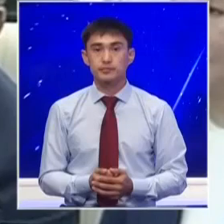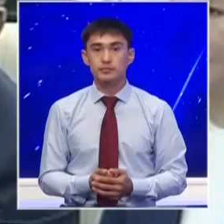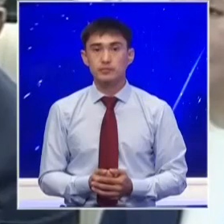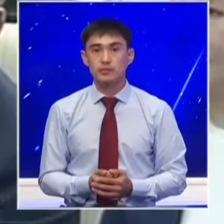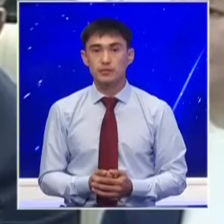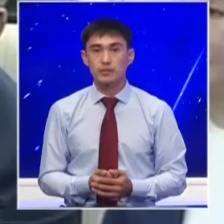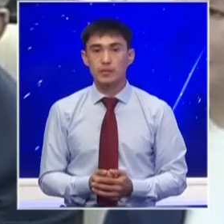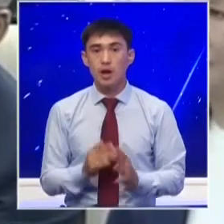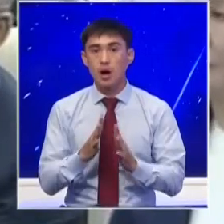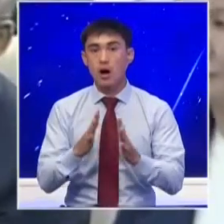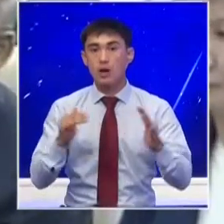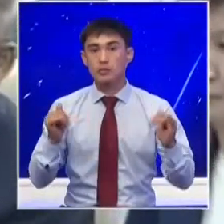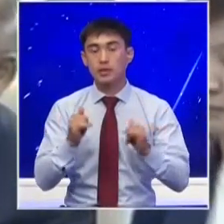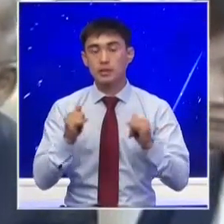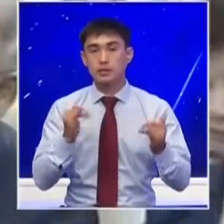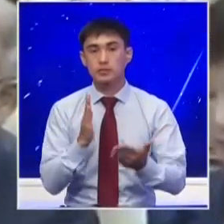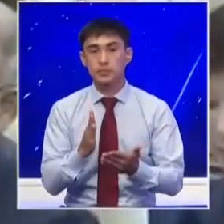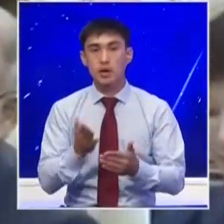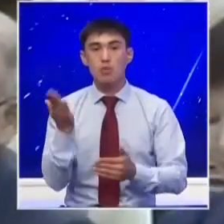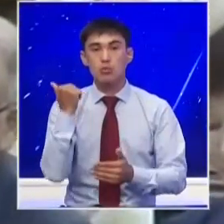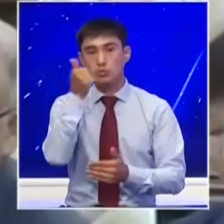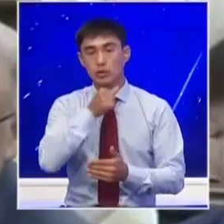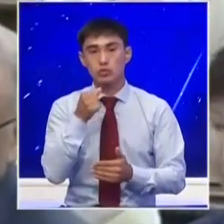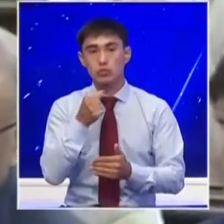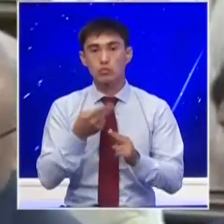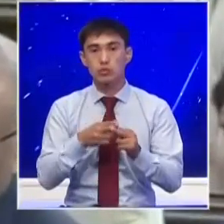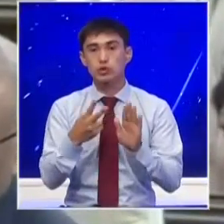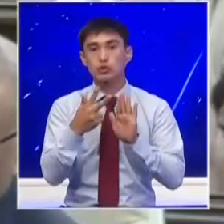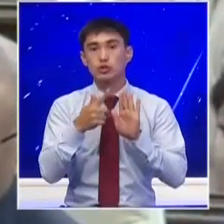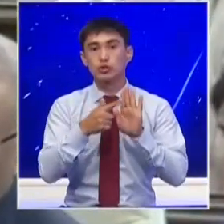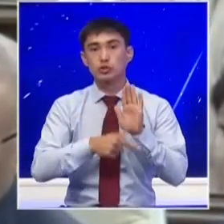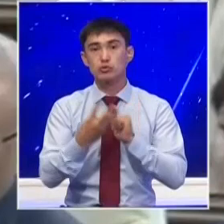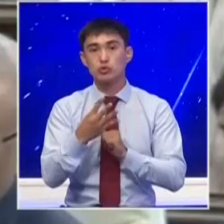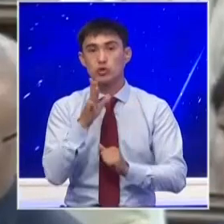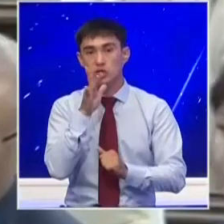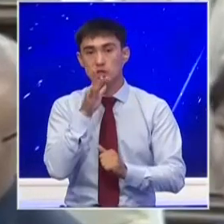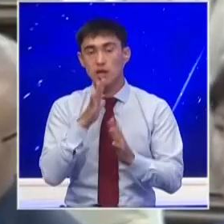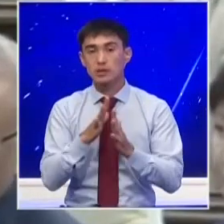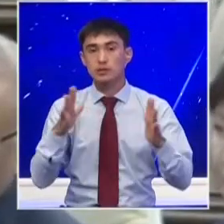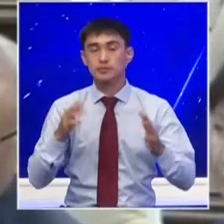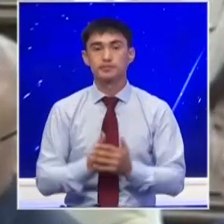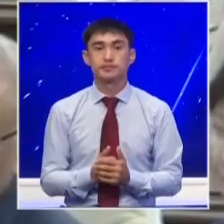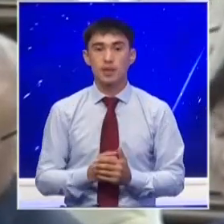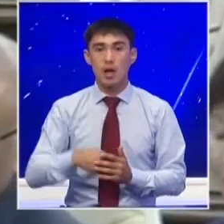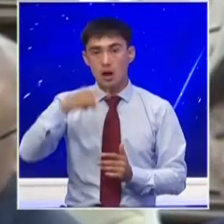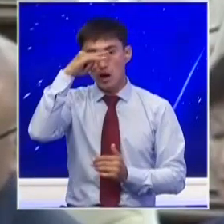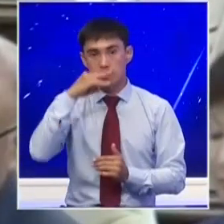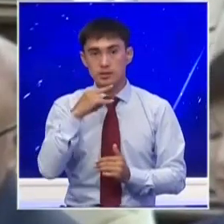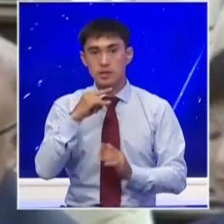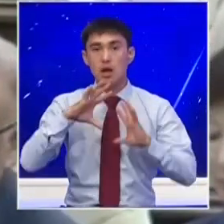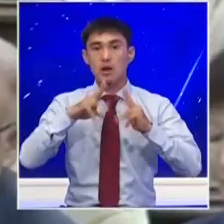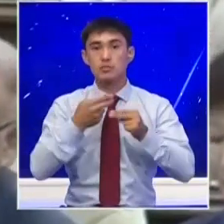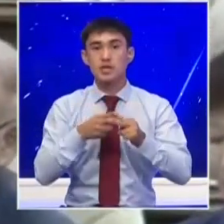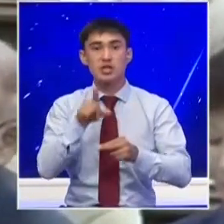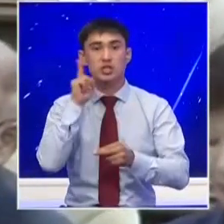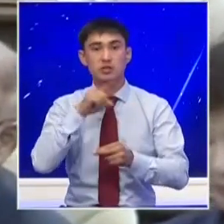Өмір сүру ұзақтығы да артып келе жатыр. Былтыр бұл көрсеткіш 74 жастан асты. Қазақстан